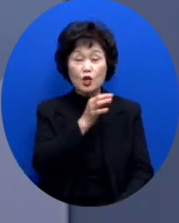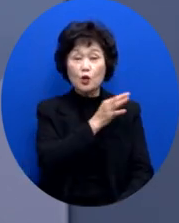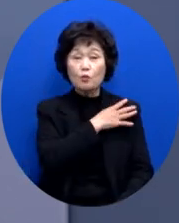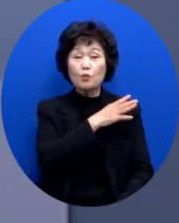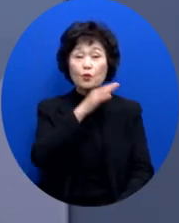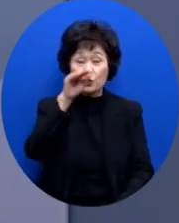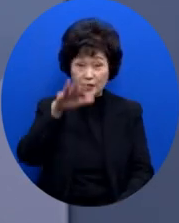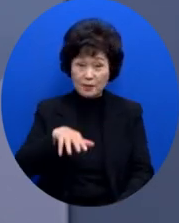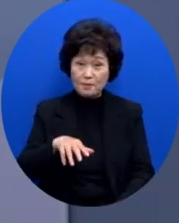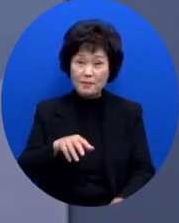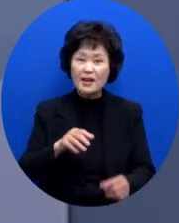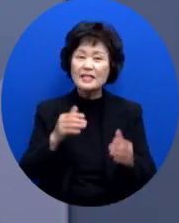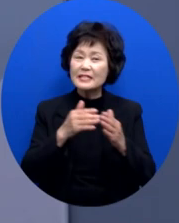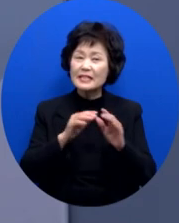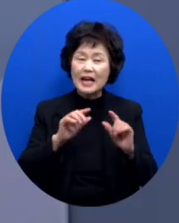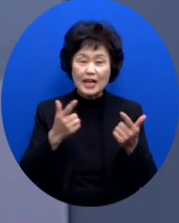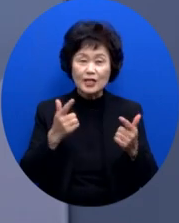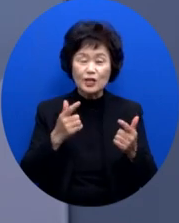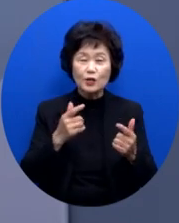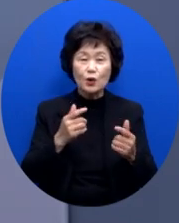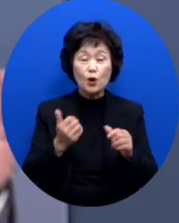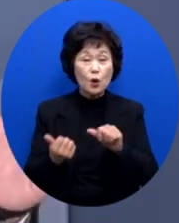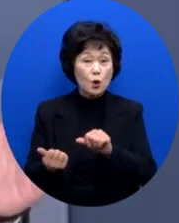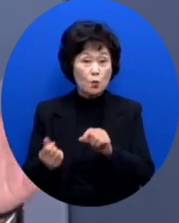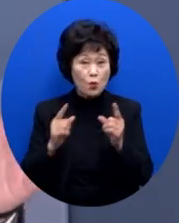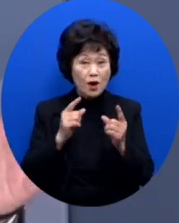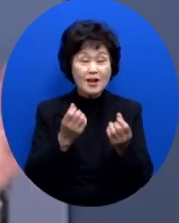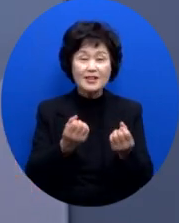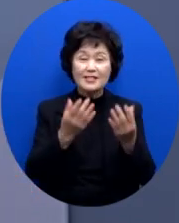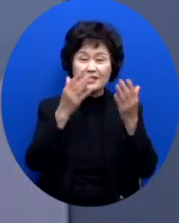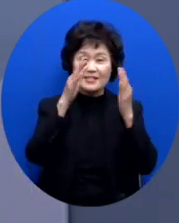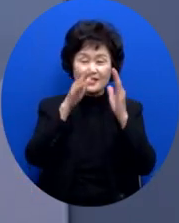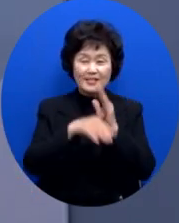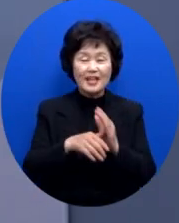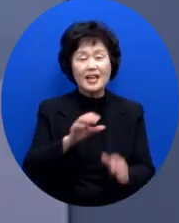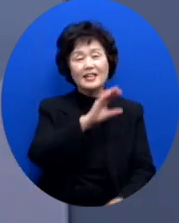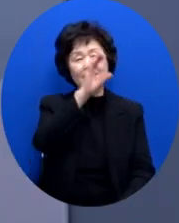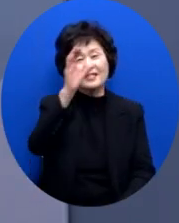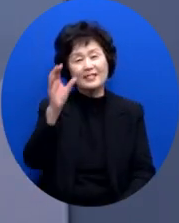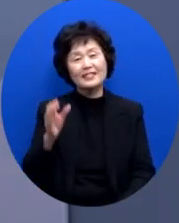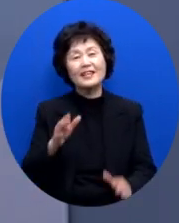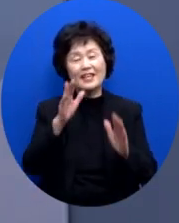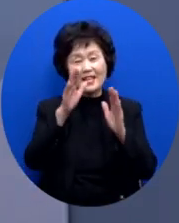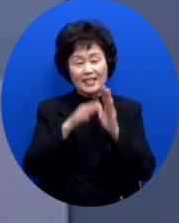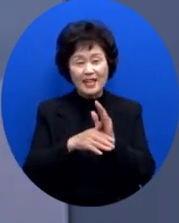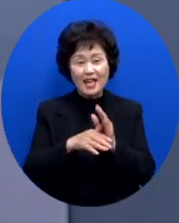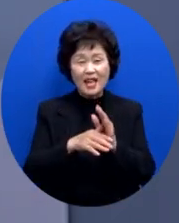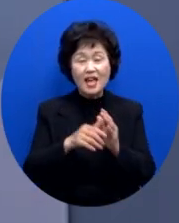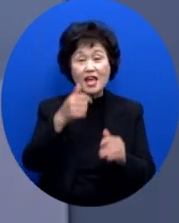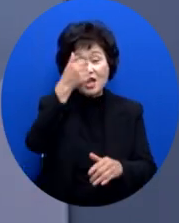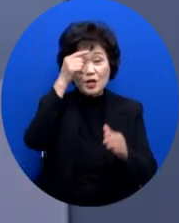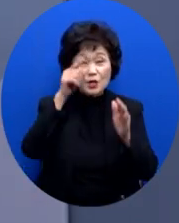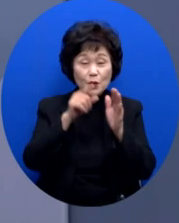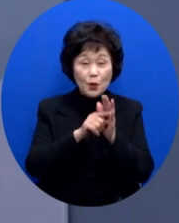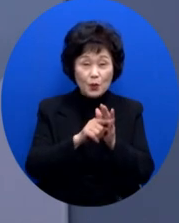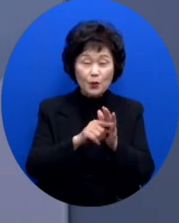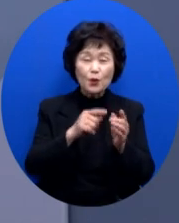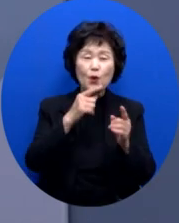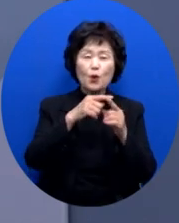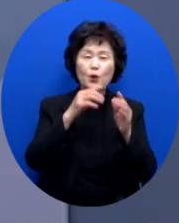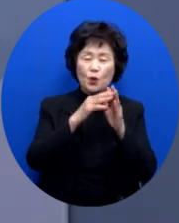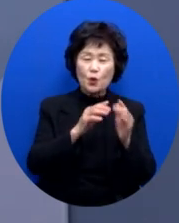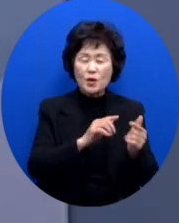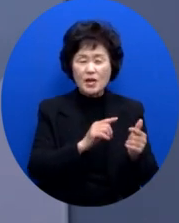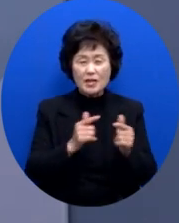이왕이면 부활절이나 성탄절 때 전국에 기독교 연합회가 이 배너를 다 걸면